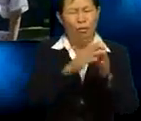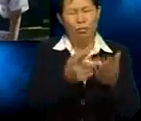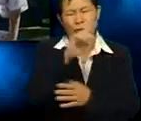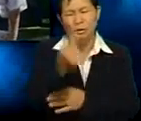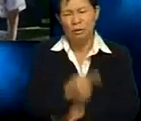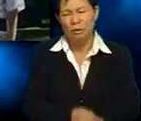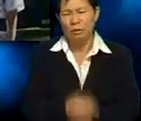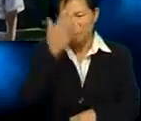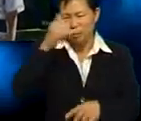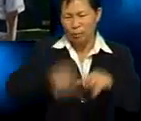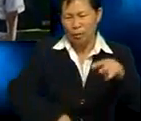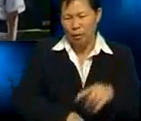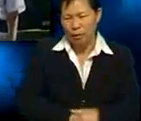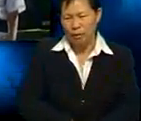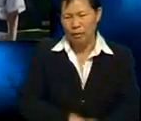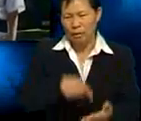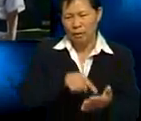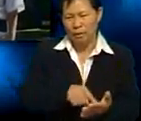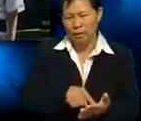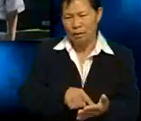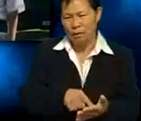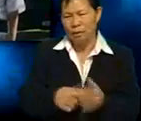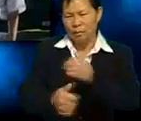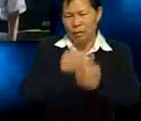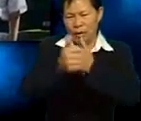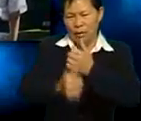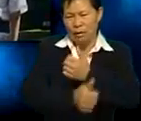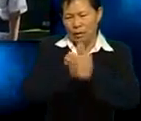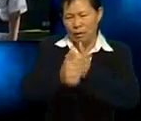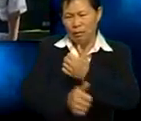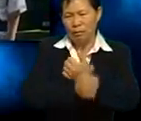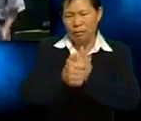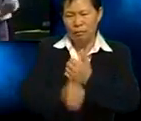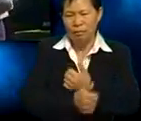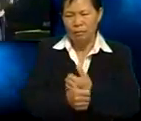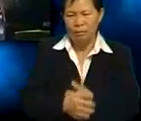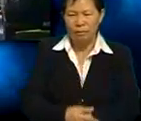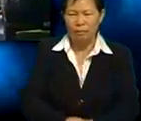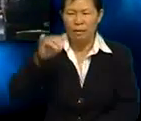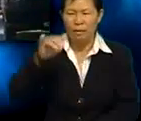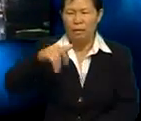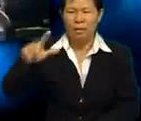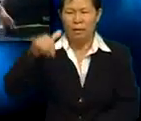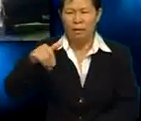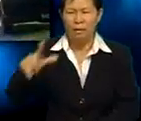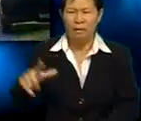Kenapa? Tak boleh? Lah, ni kan jalan raya. Bahayalah nanti kehilangan kereta macam ni. Yelah, yelah.